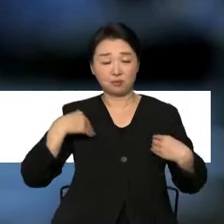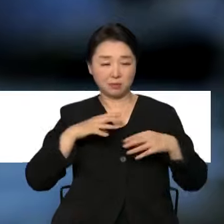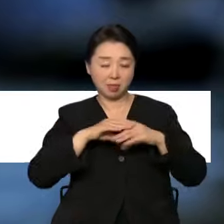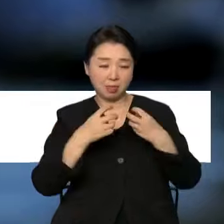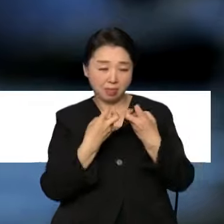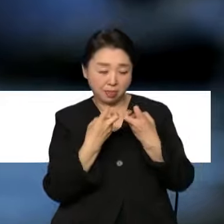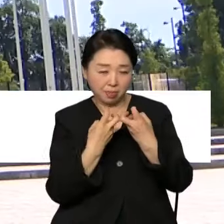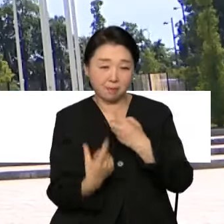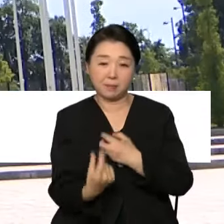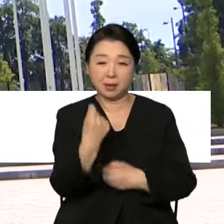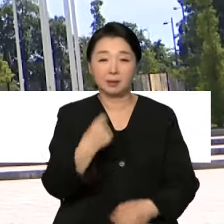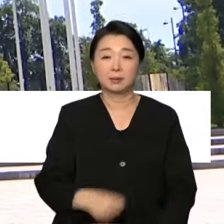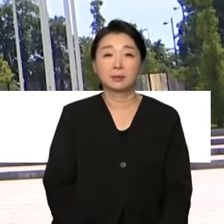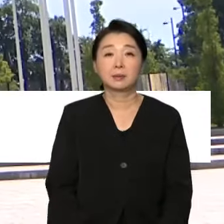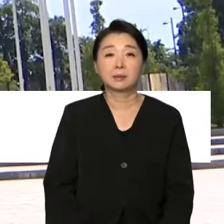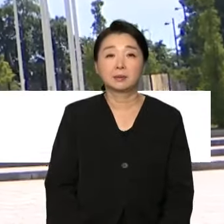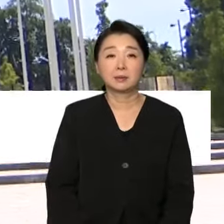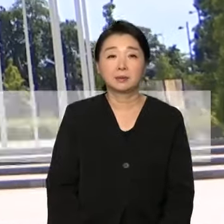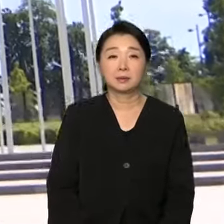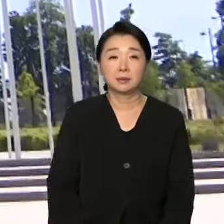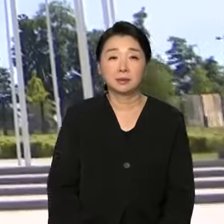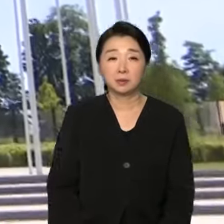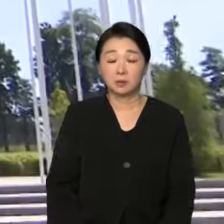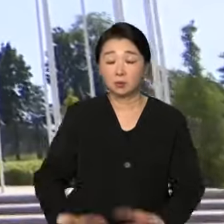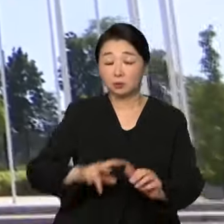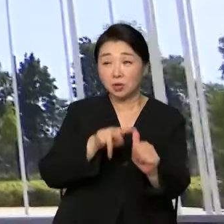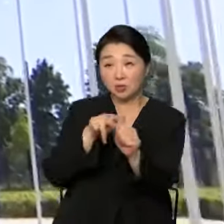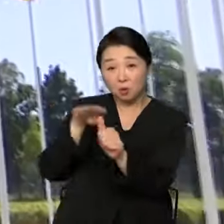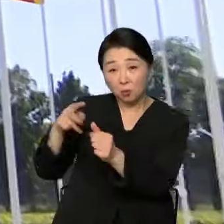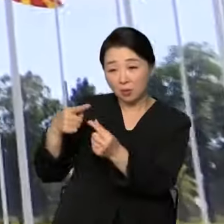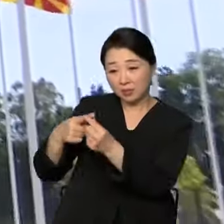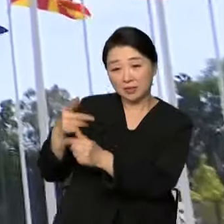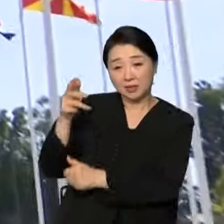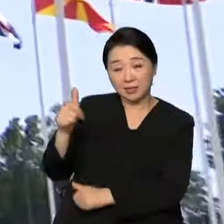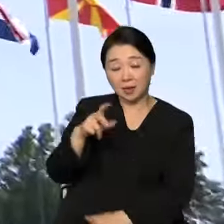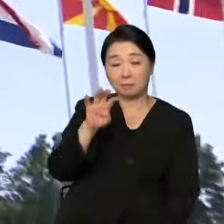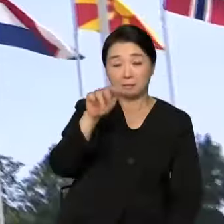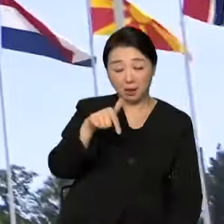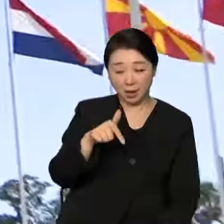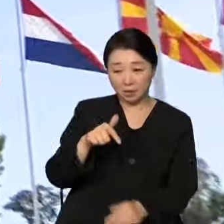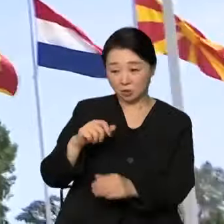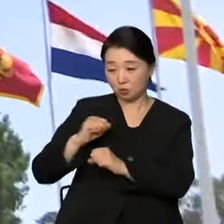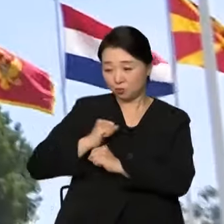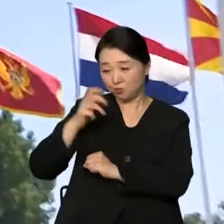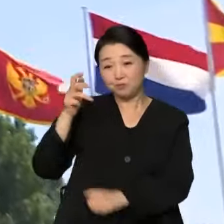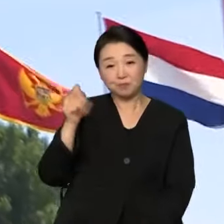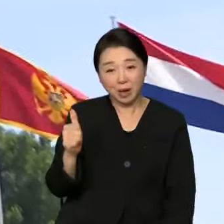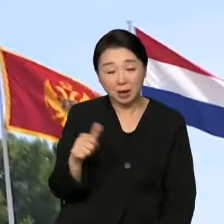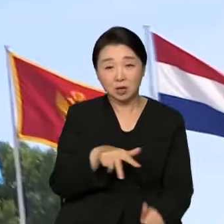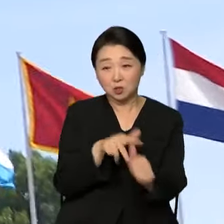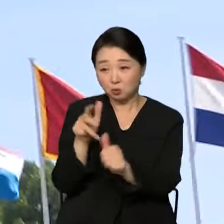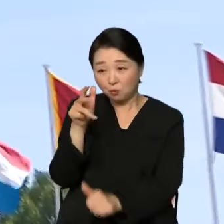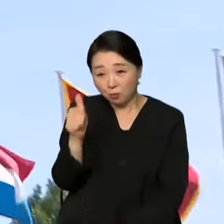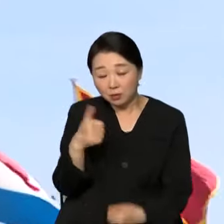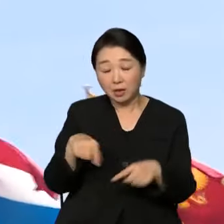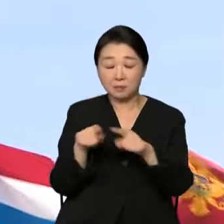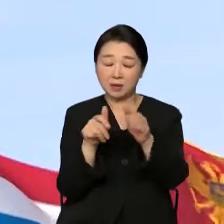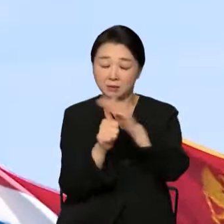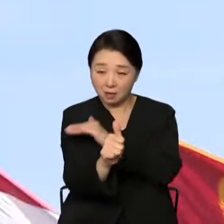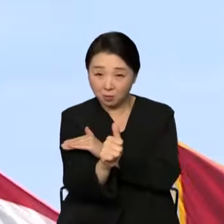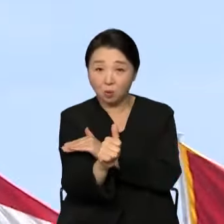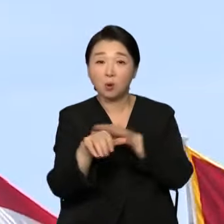속도를 내고 있습니다. 홍장원 국가정보원 1차장과 박진영 합동참모본부 정보부장 등 정부 대표단은